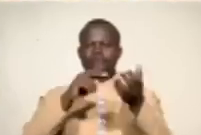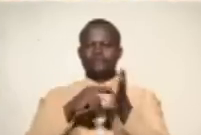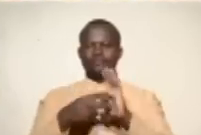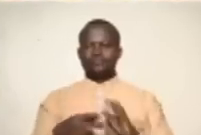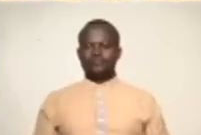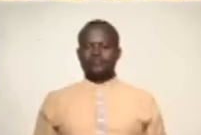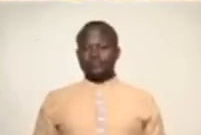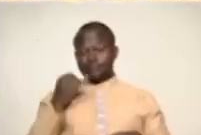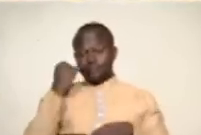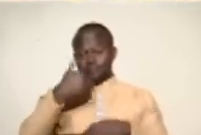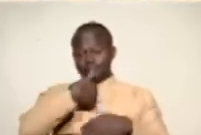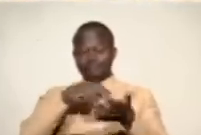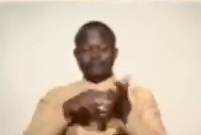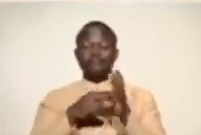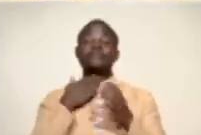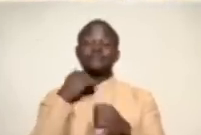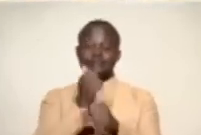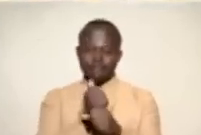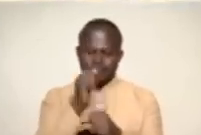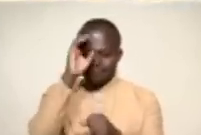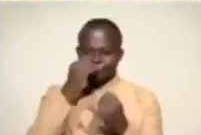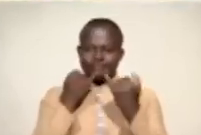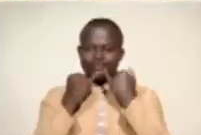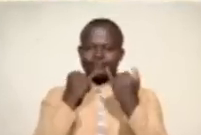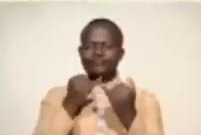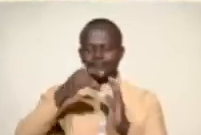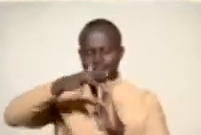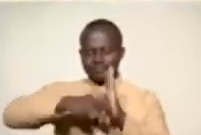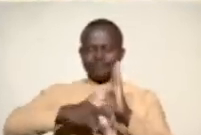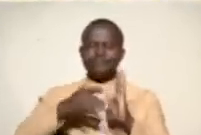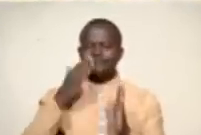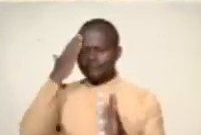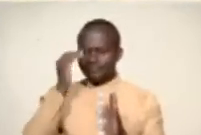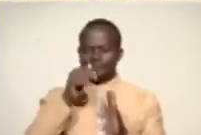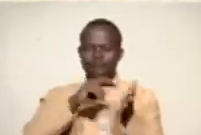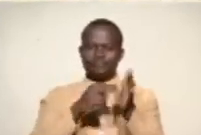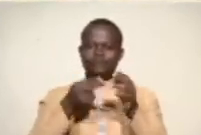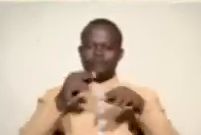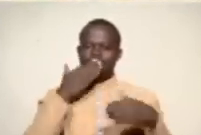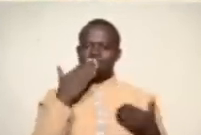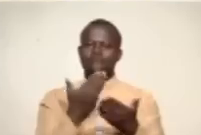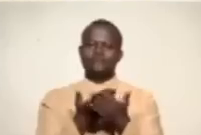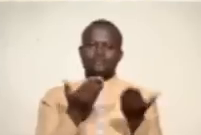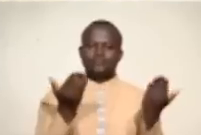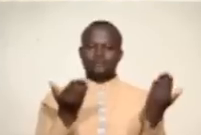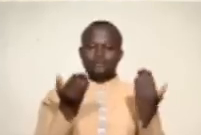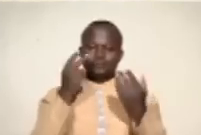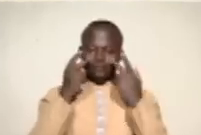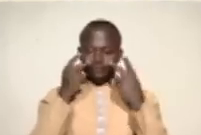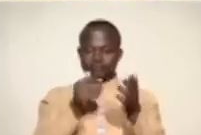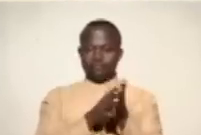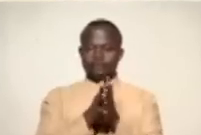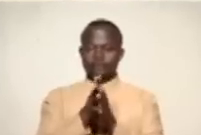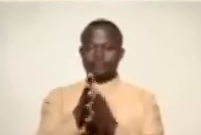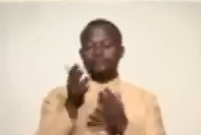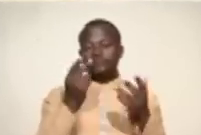ufite umushinga ukaba ushaka kuwukora ugashaka amakuru akenewe kugira ngo umushinga wawe ugende neza, haba mu kubona igishoro,